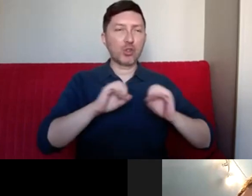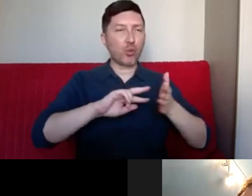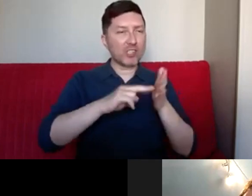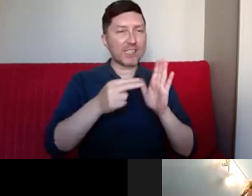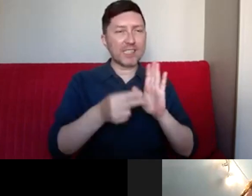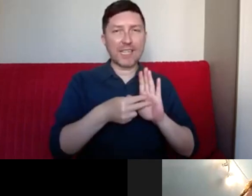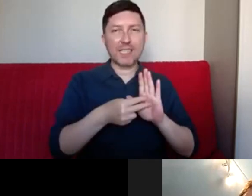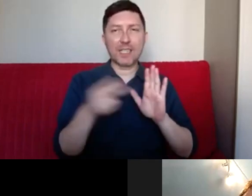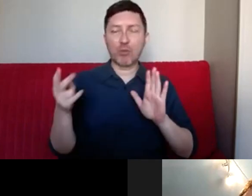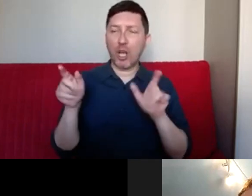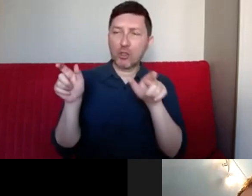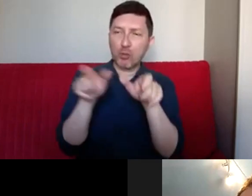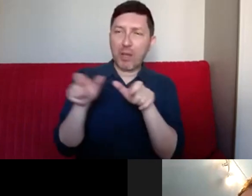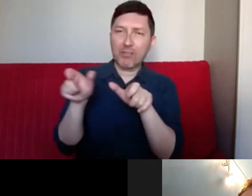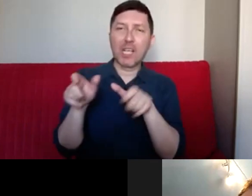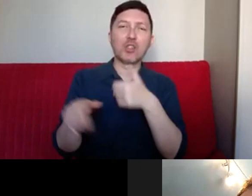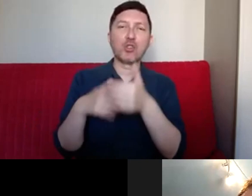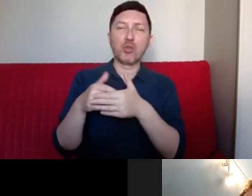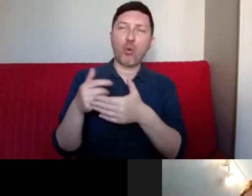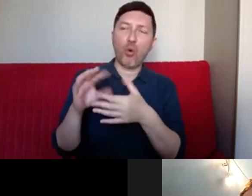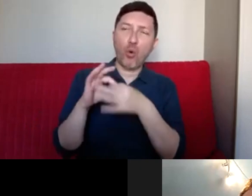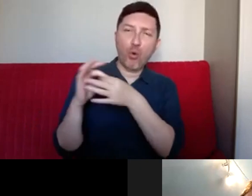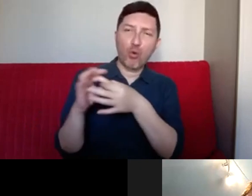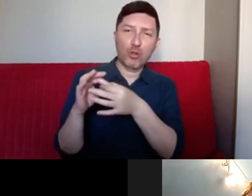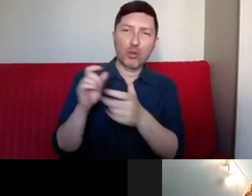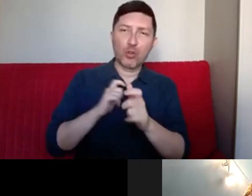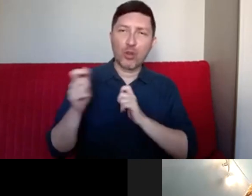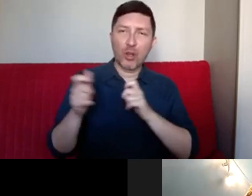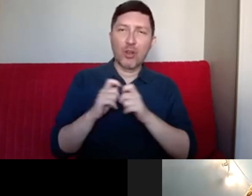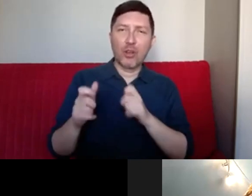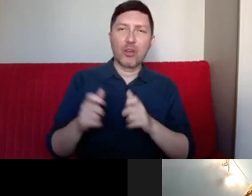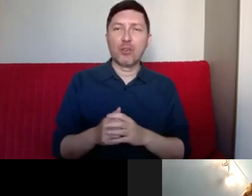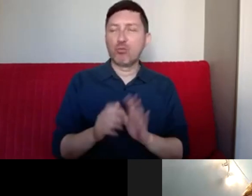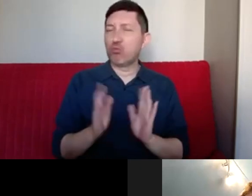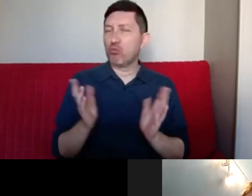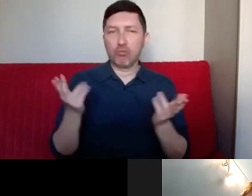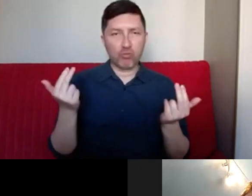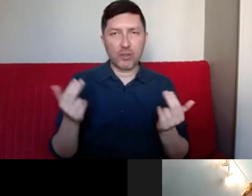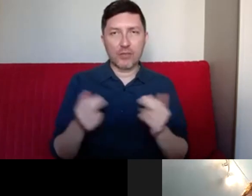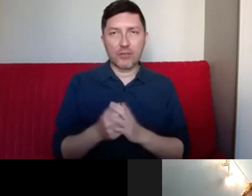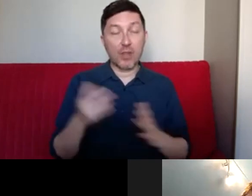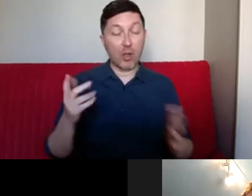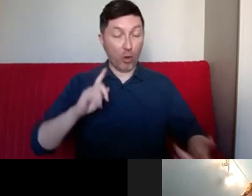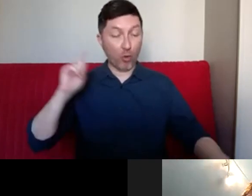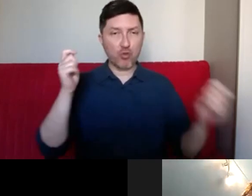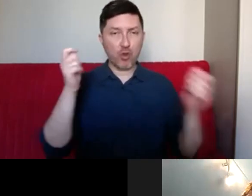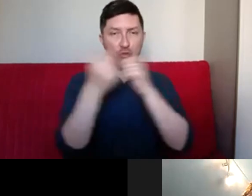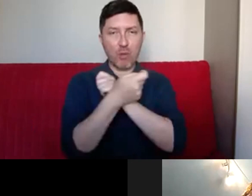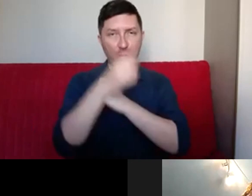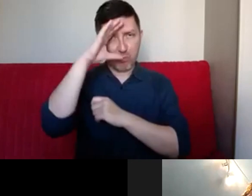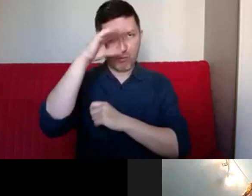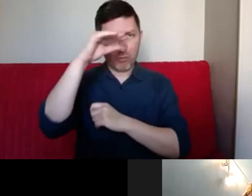agents, en collaboration avec les agents, donc de ce côté-là, ça va. Vu comme c'est une reconversion professionnelle, j'avais pas